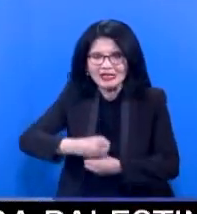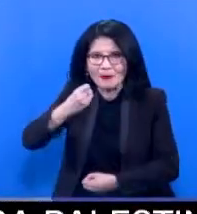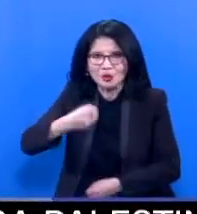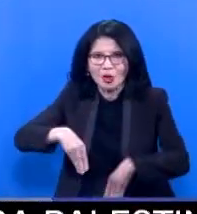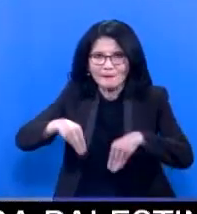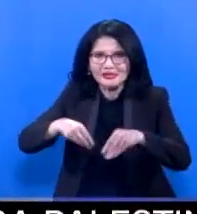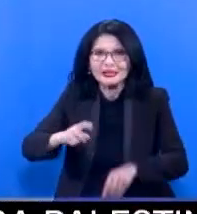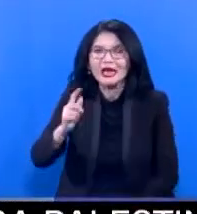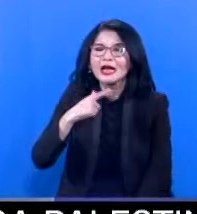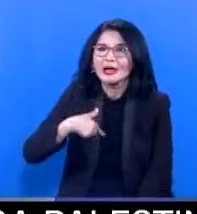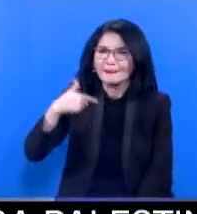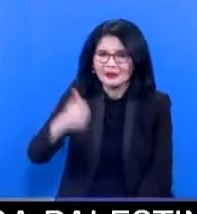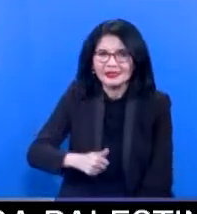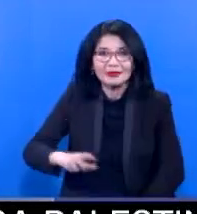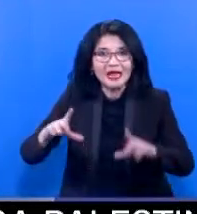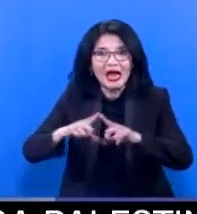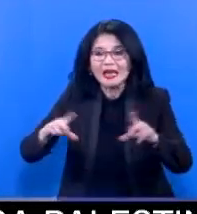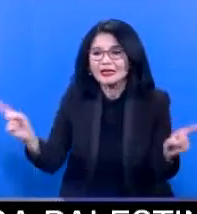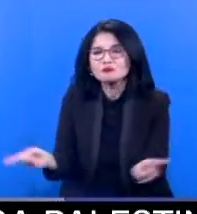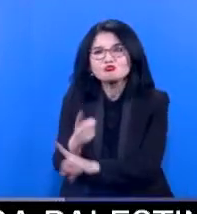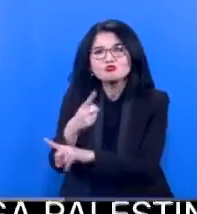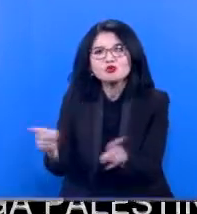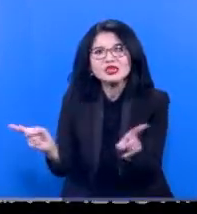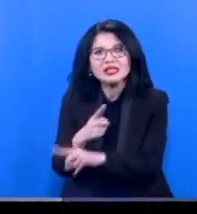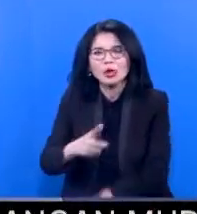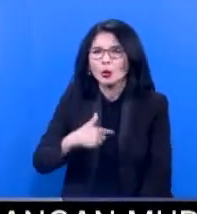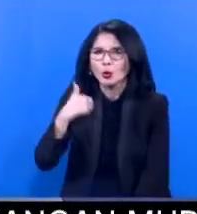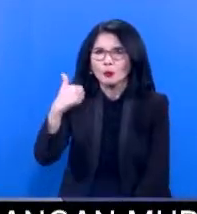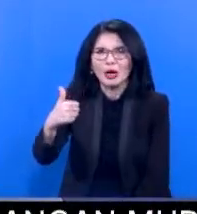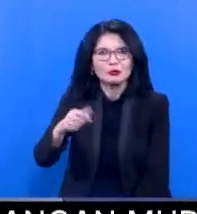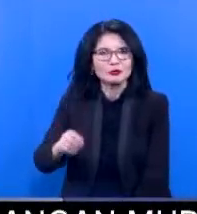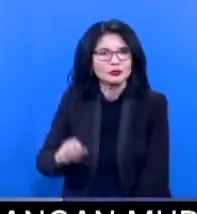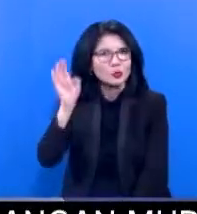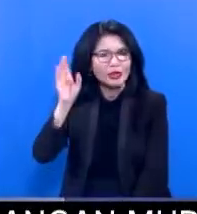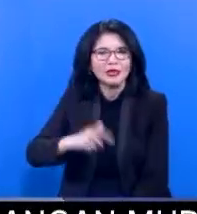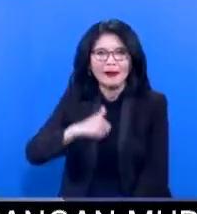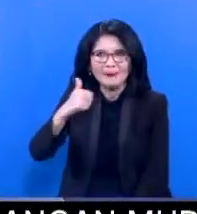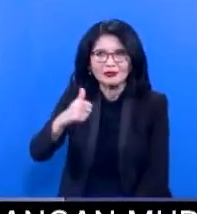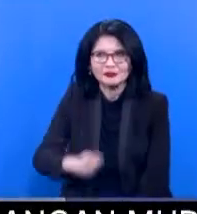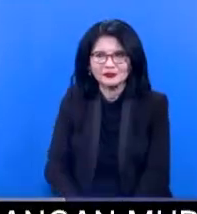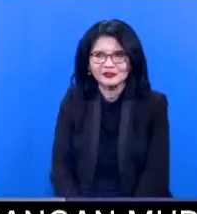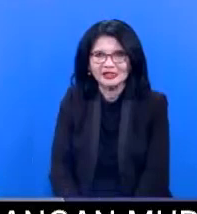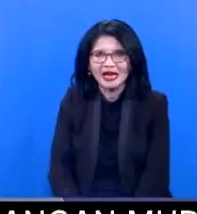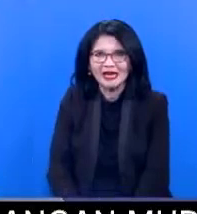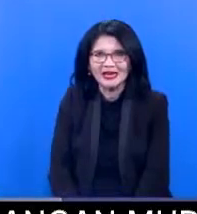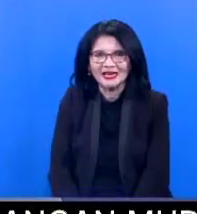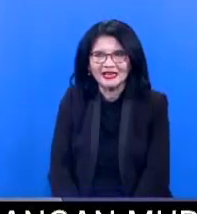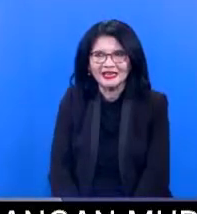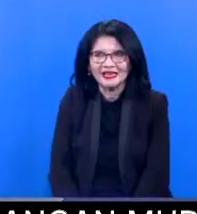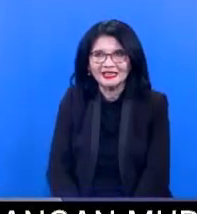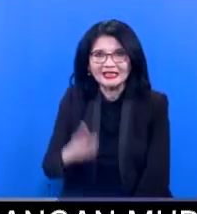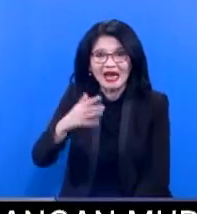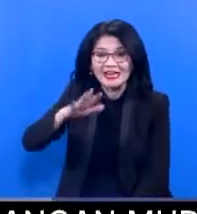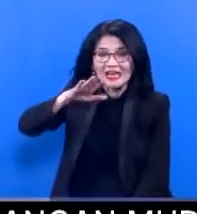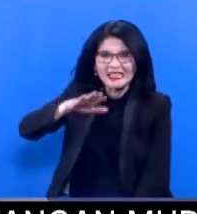dapat dijadikan rangkaian sebuah alat musik yang tak kalah menariknya dengan suara alat musik lainnya. Dengan sedikit merakit tutup botol dan memberikan tekanan